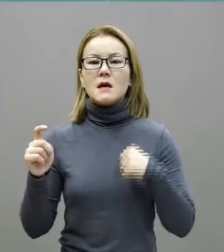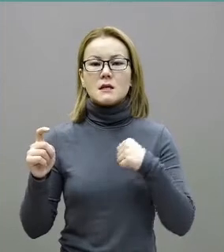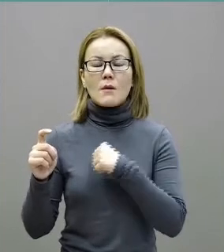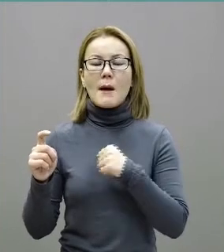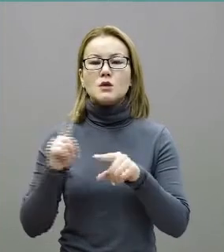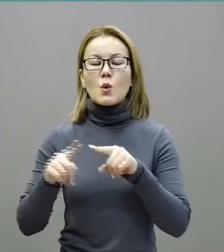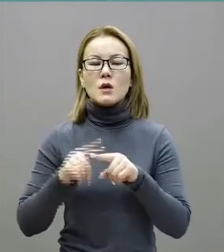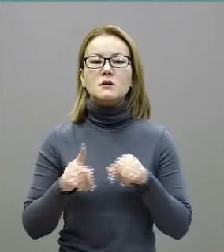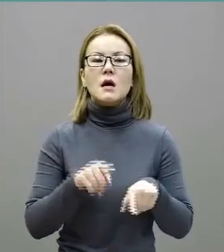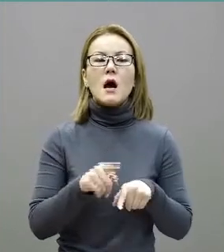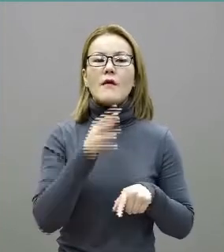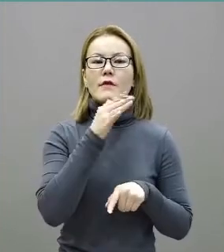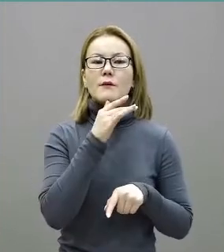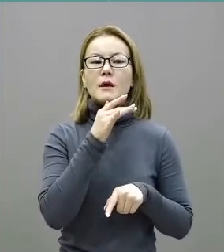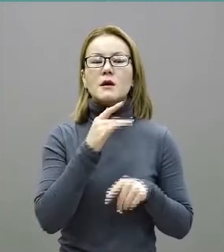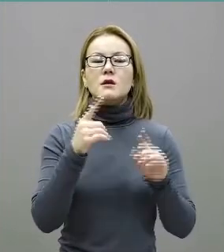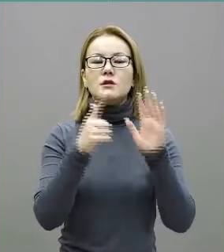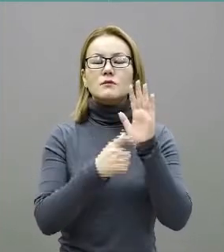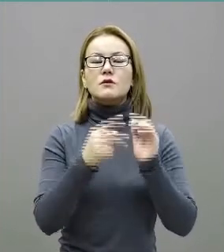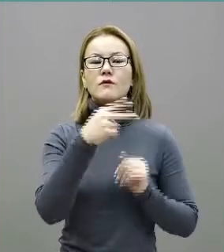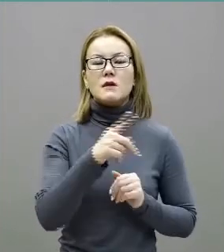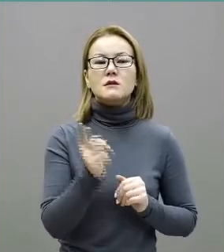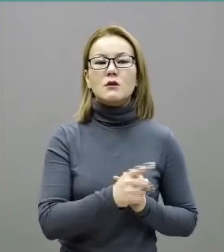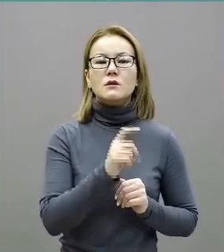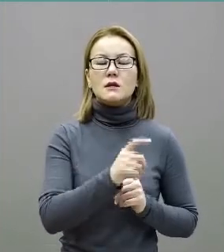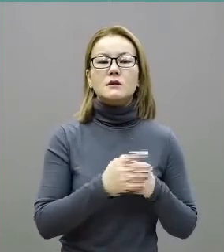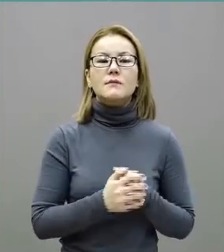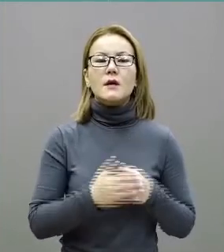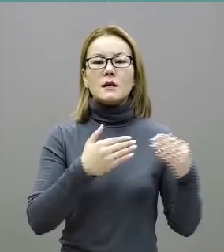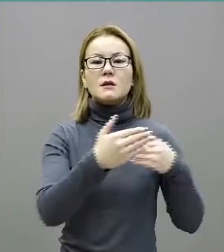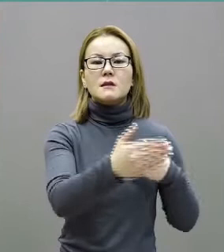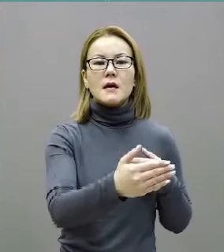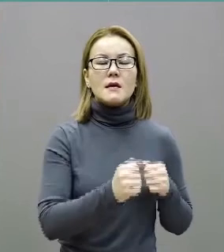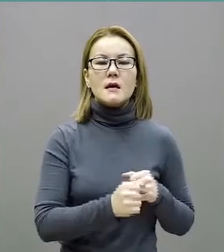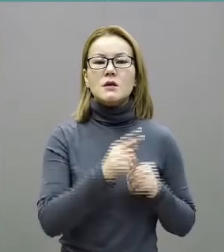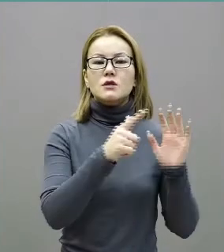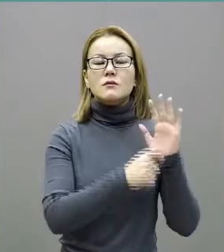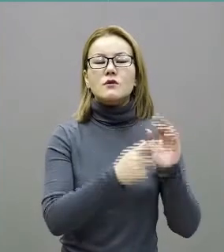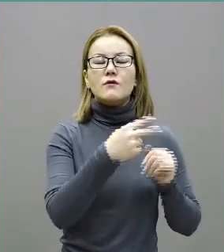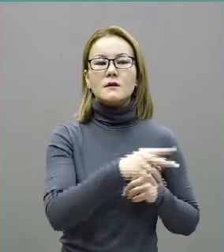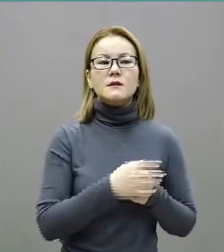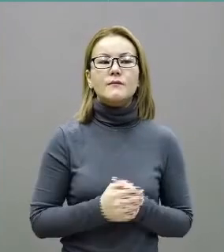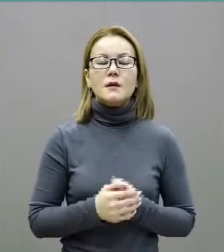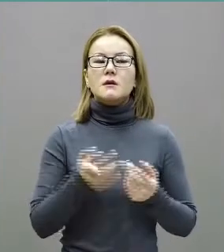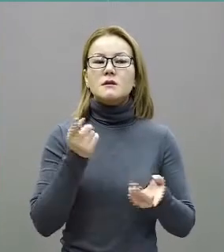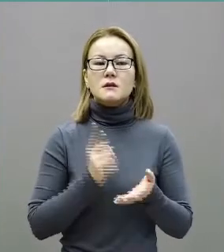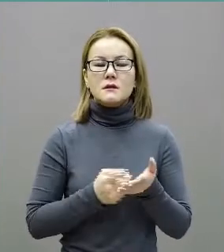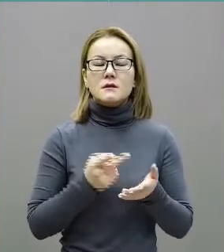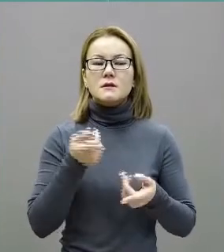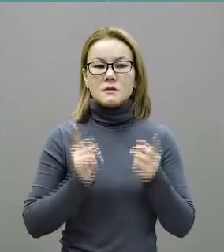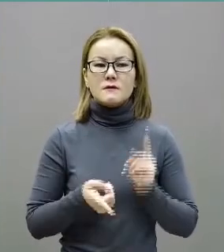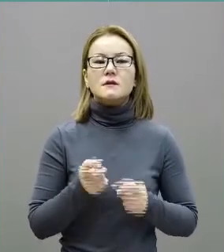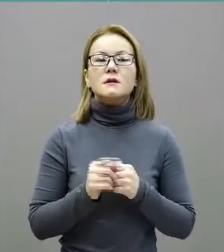скорость время 720 деленная на x и расстояние 720 в действительности